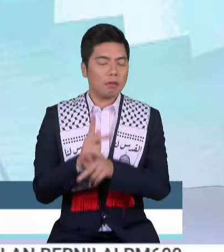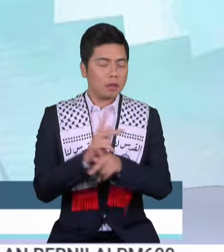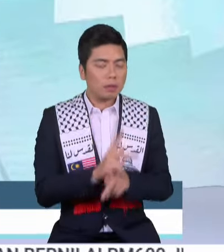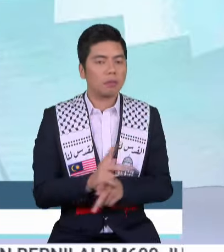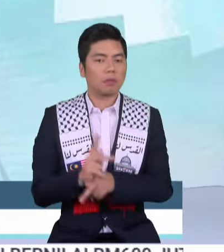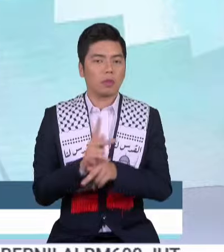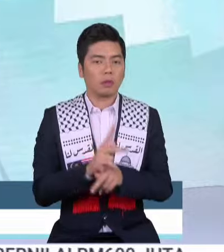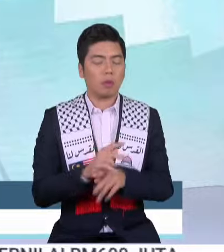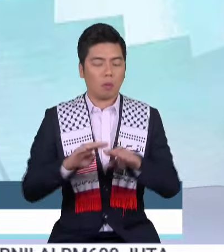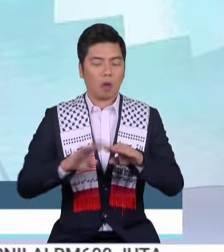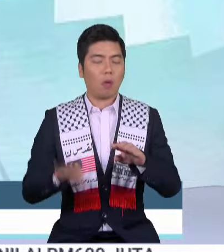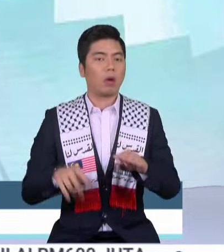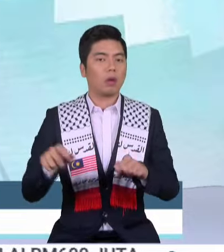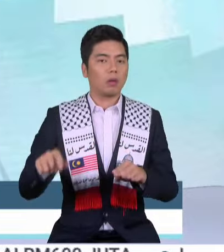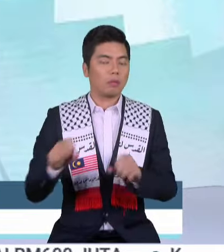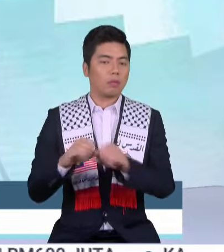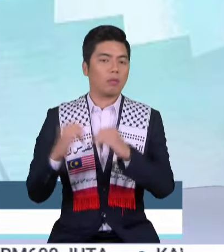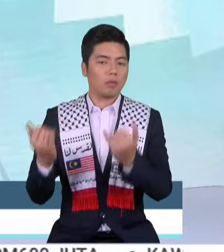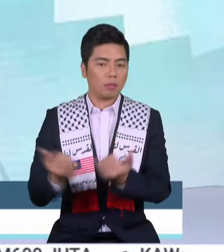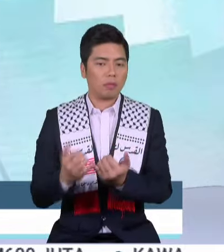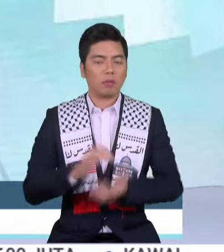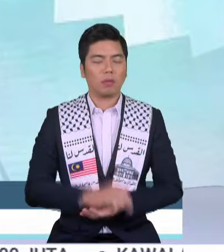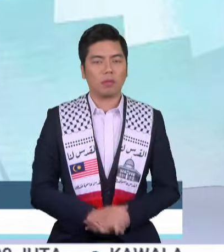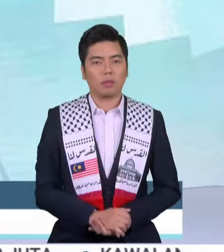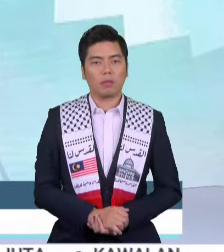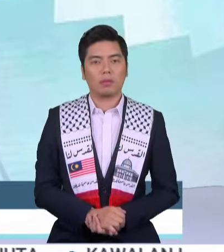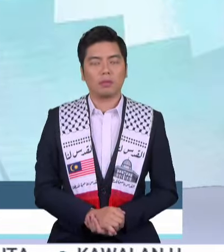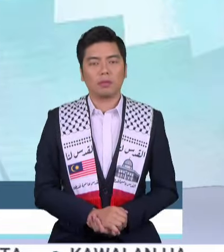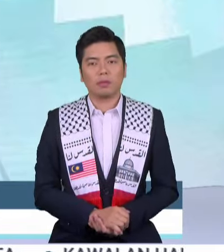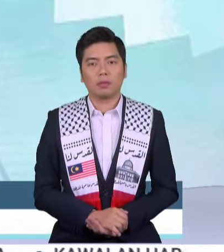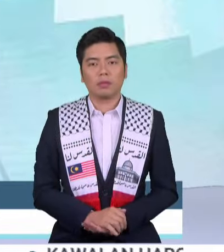bawah jagaan mereka. Norazila Maksani ada